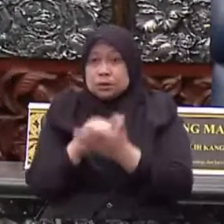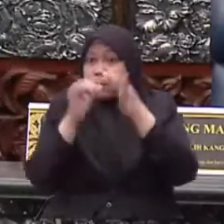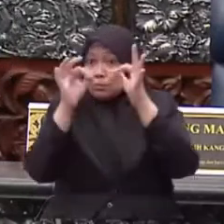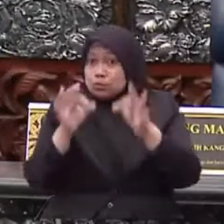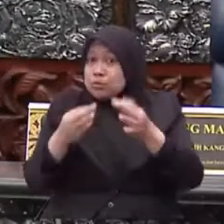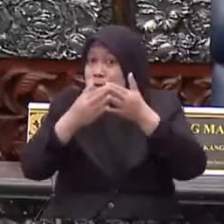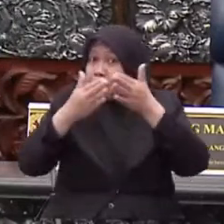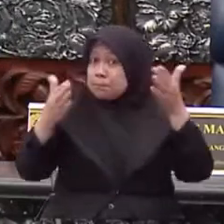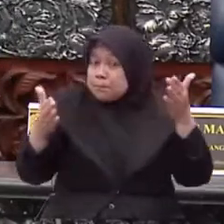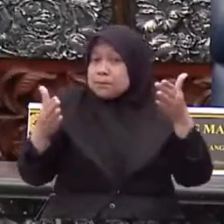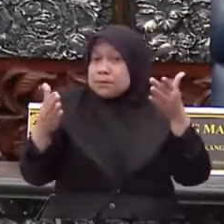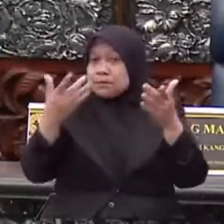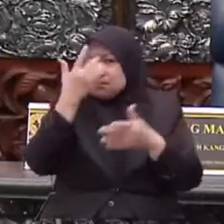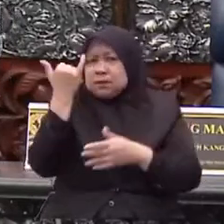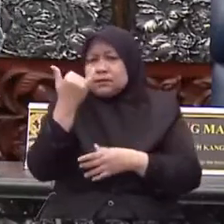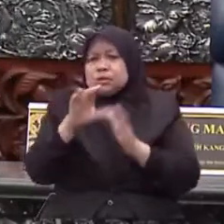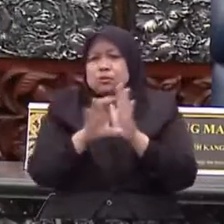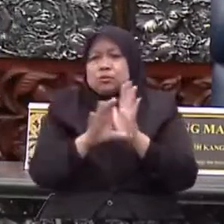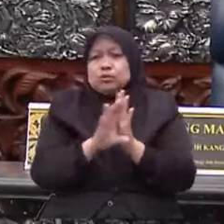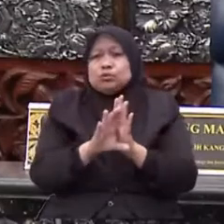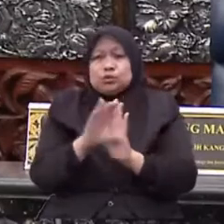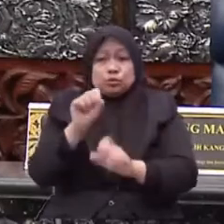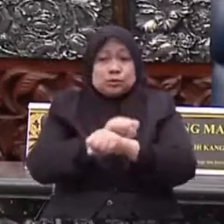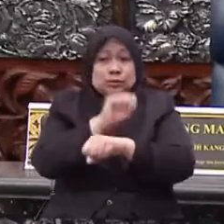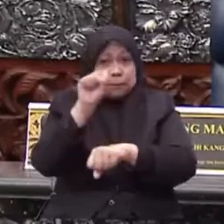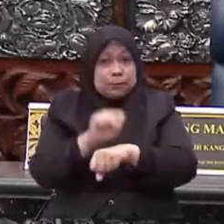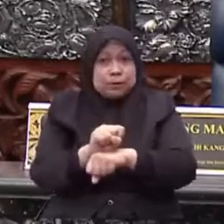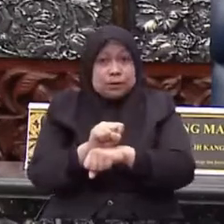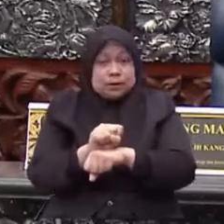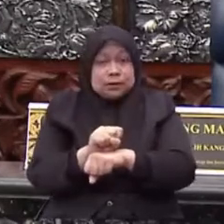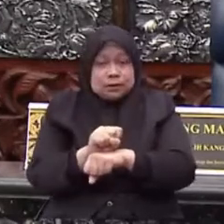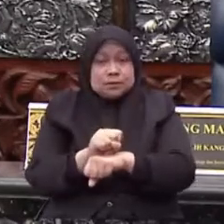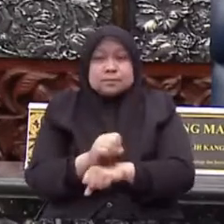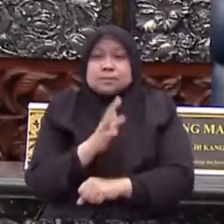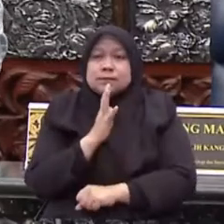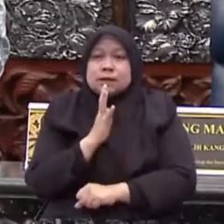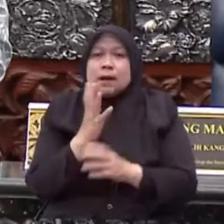satu keputusan besar ee sebab ada misalnya sebagai contoh Singapura